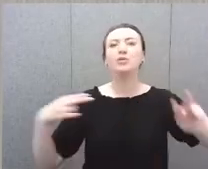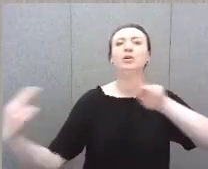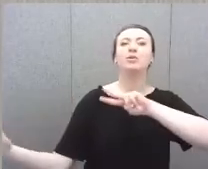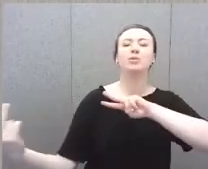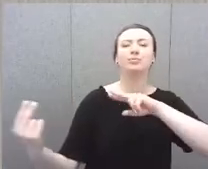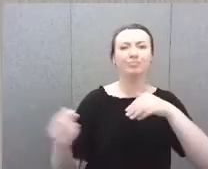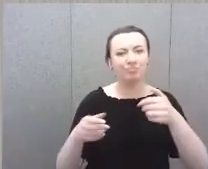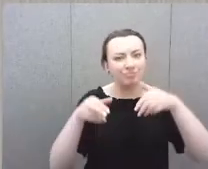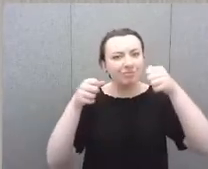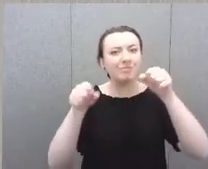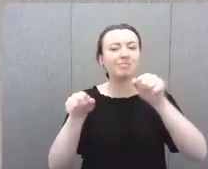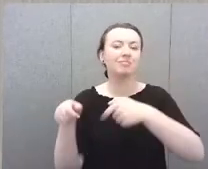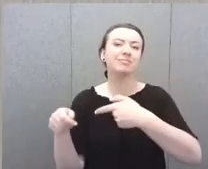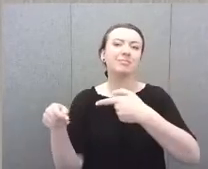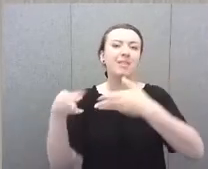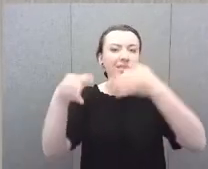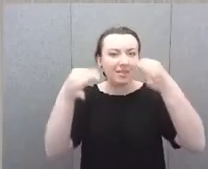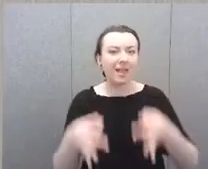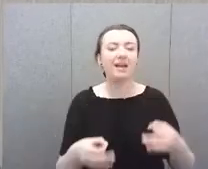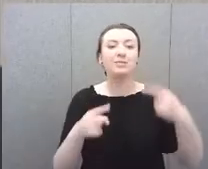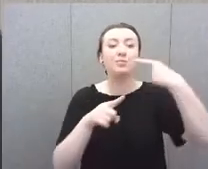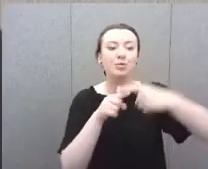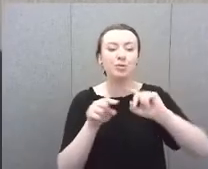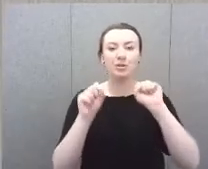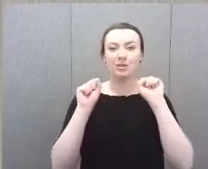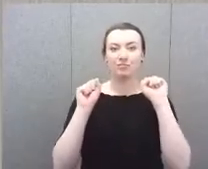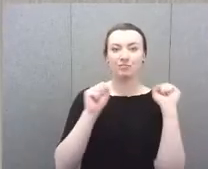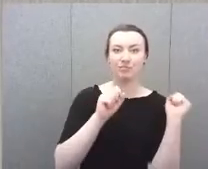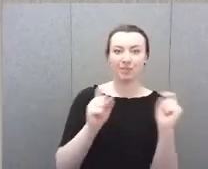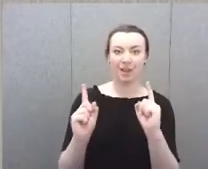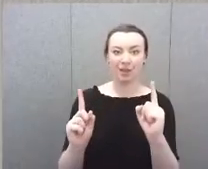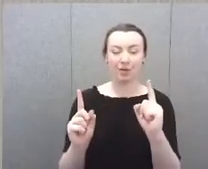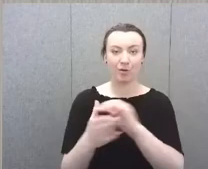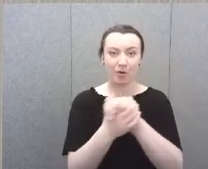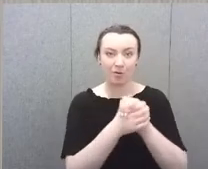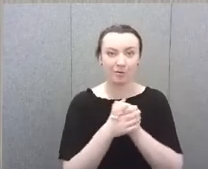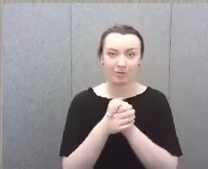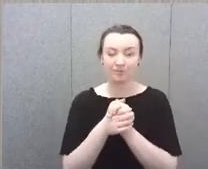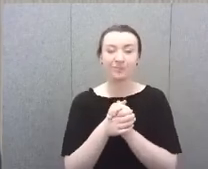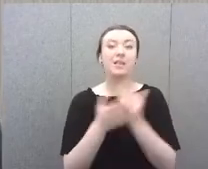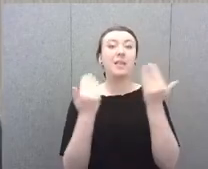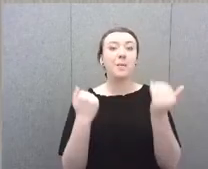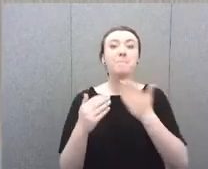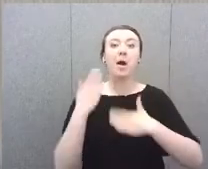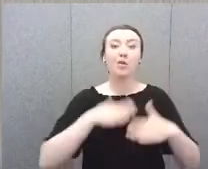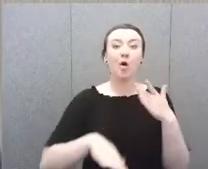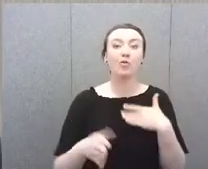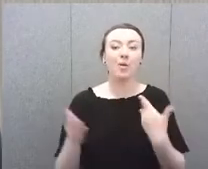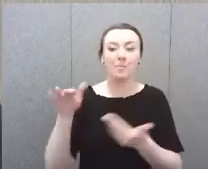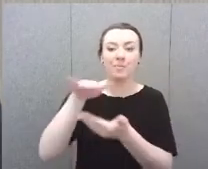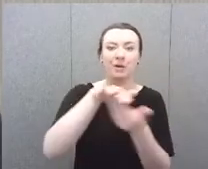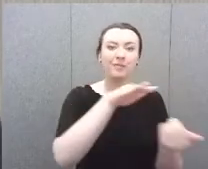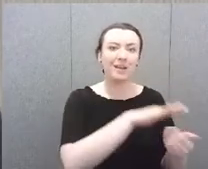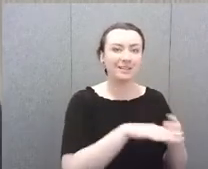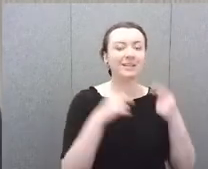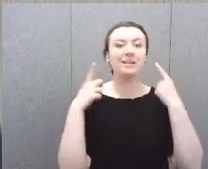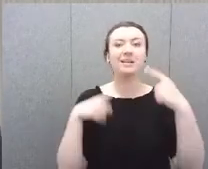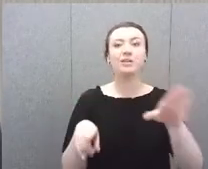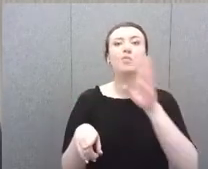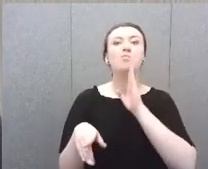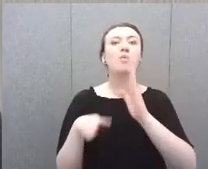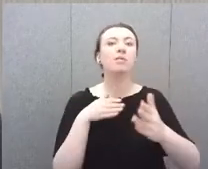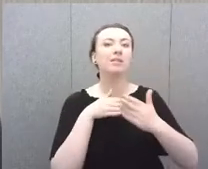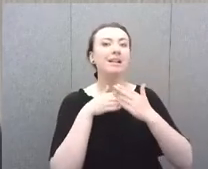правам женщин и по вовлечению женщин де-факто в решение конфликтов и поддержание мира.